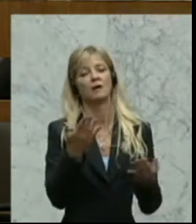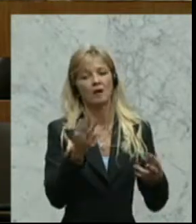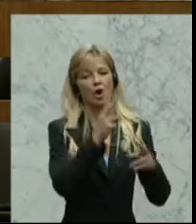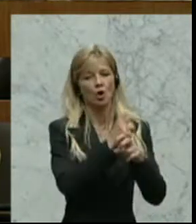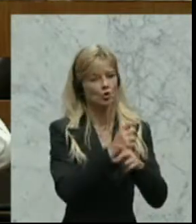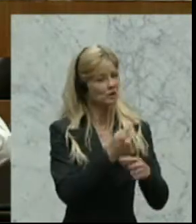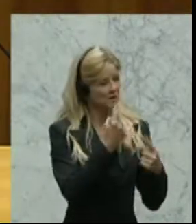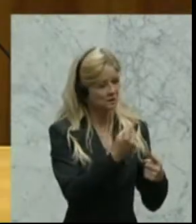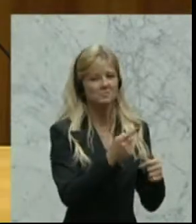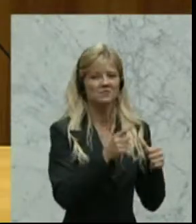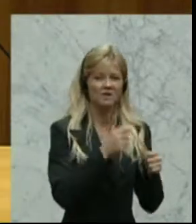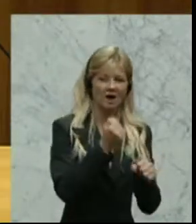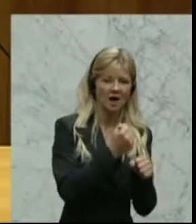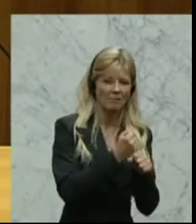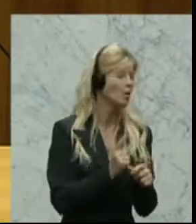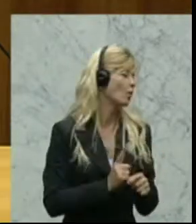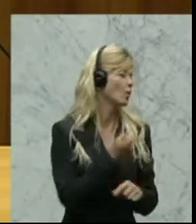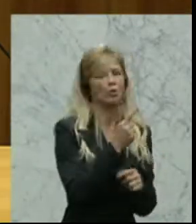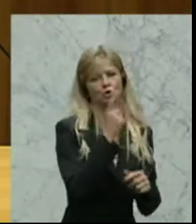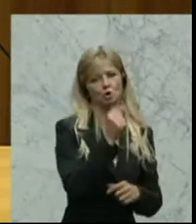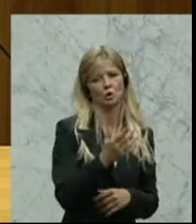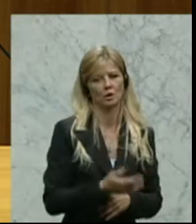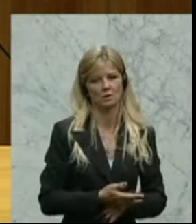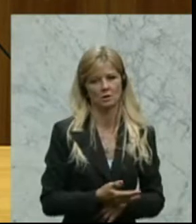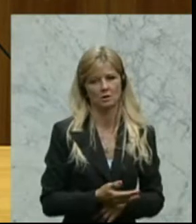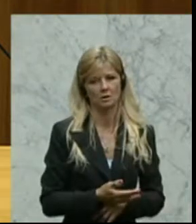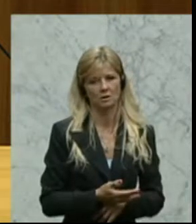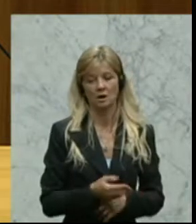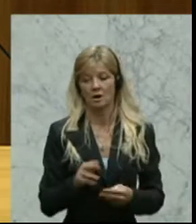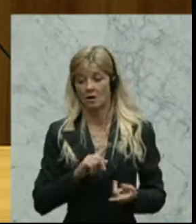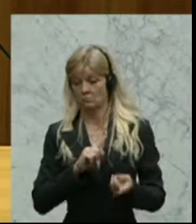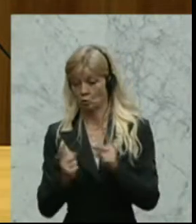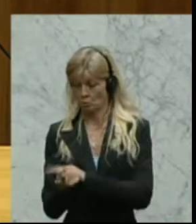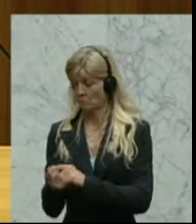ist. Und was den Faktor Vermögen und die Besteuerung von Vermögen anlangt, ein